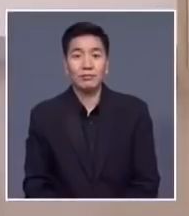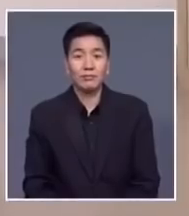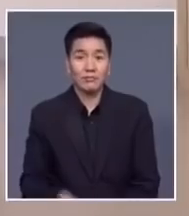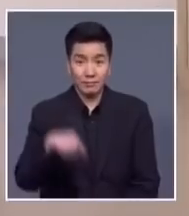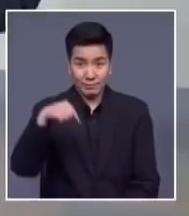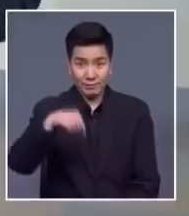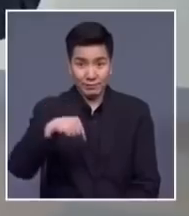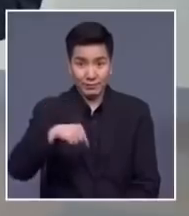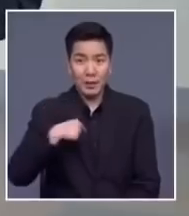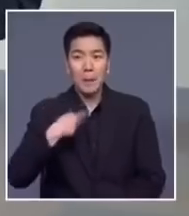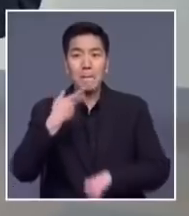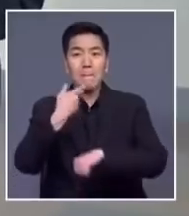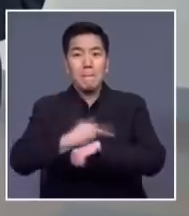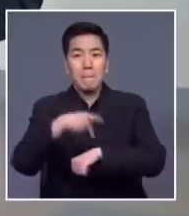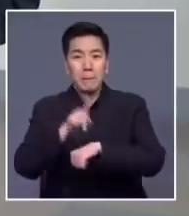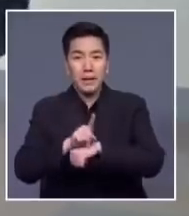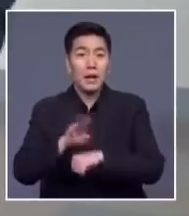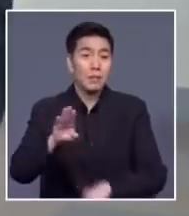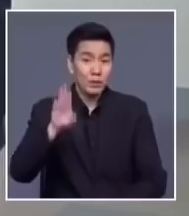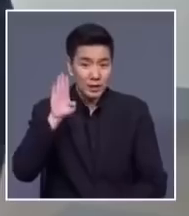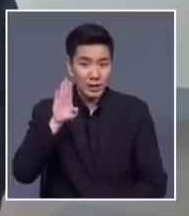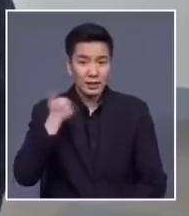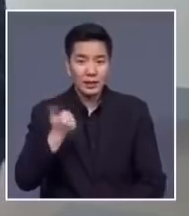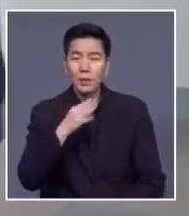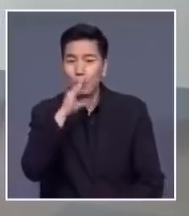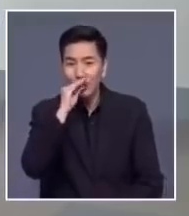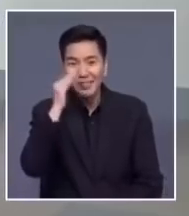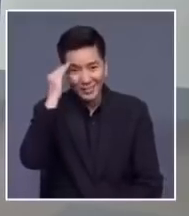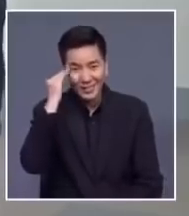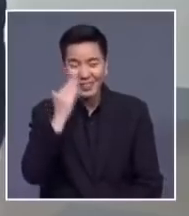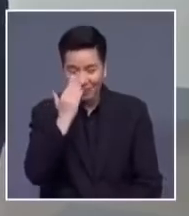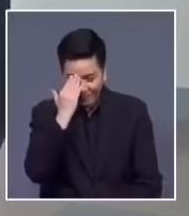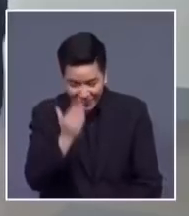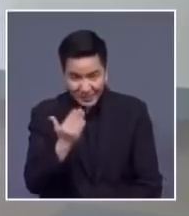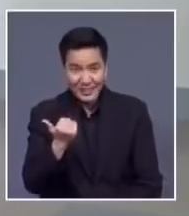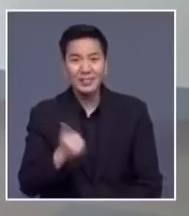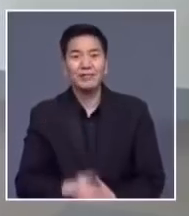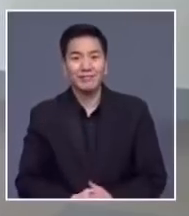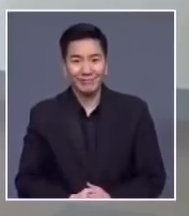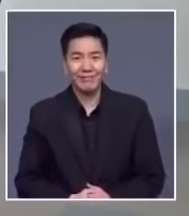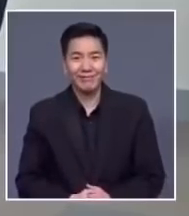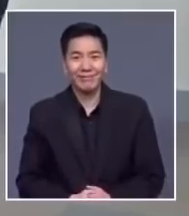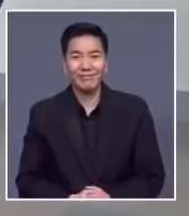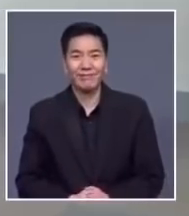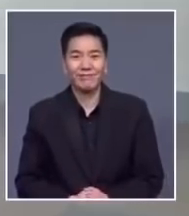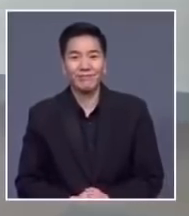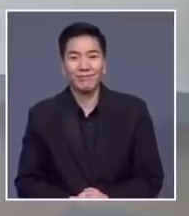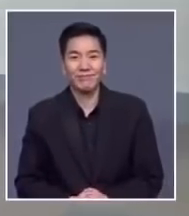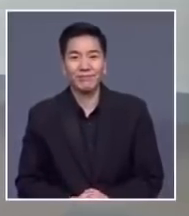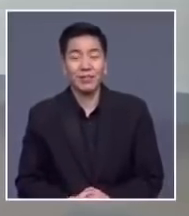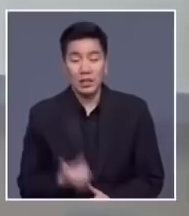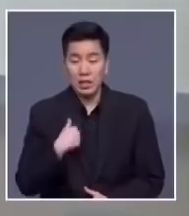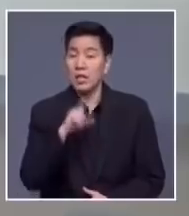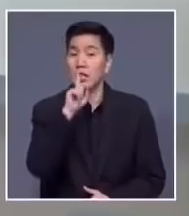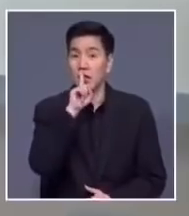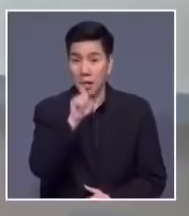ณขณะนี้ผมอยู่กับประธานของบริษัท Yes True แล้วนะครับอันยองอาชิมนิกา อันดาเซลพังกับซินดา พังกับซินดาคำถ